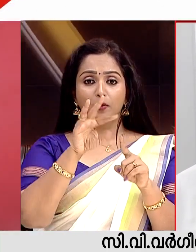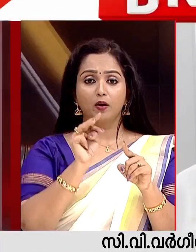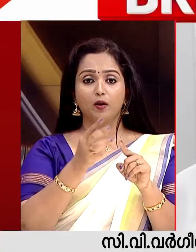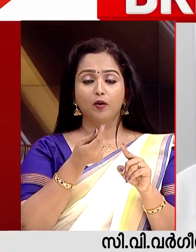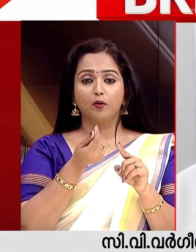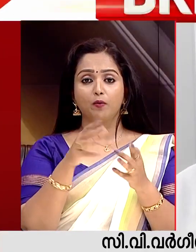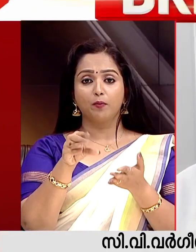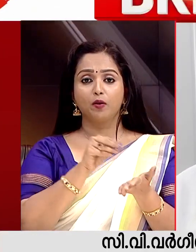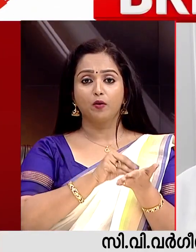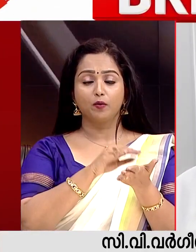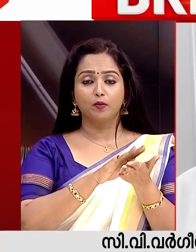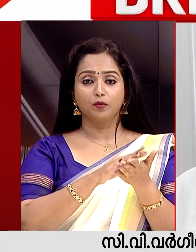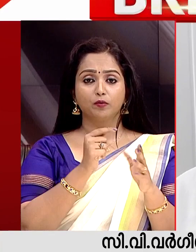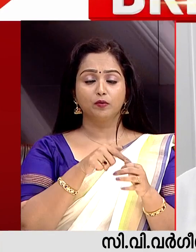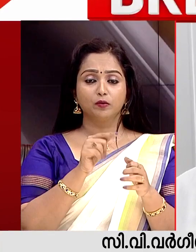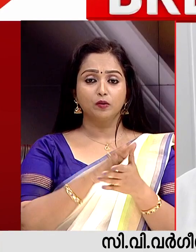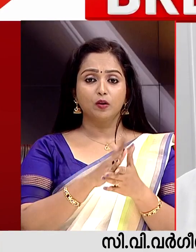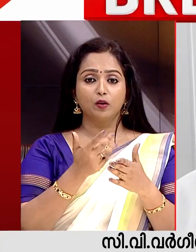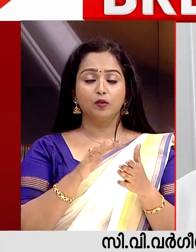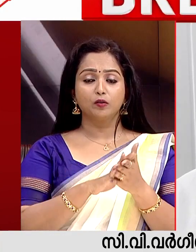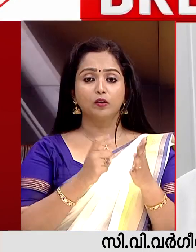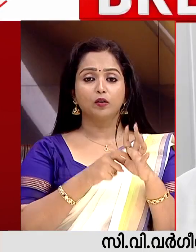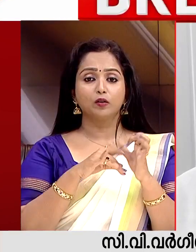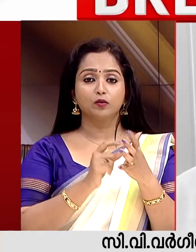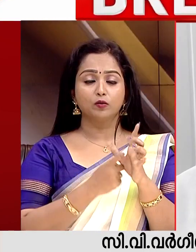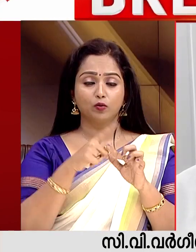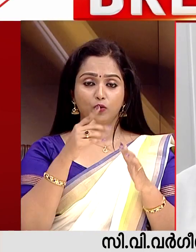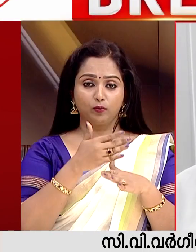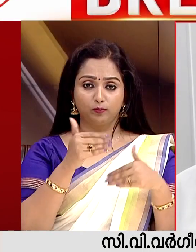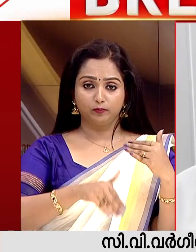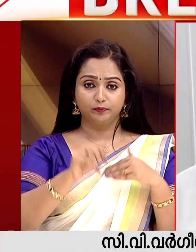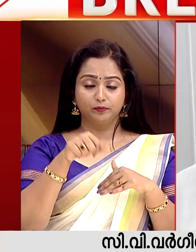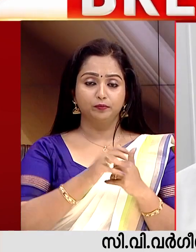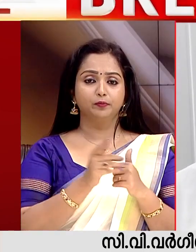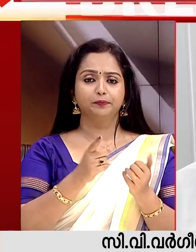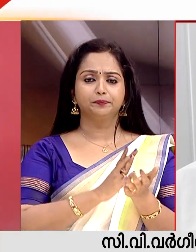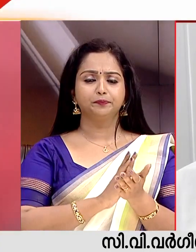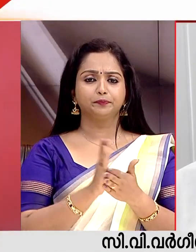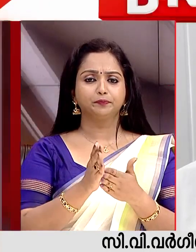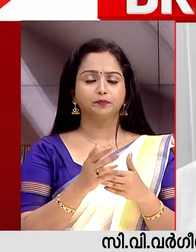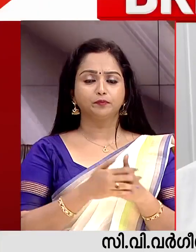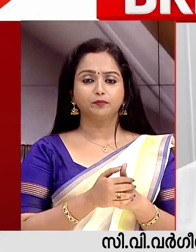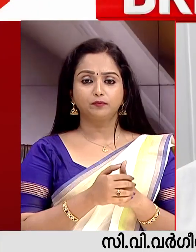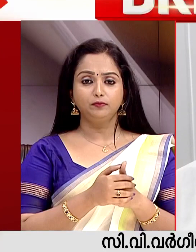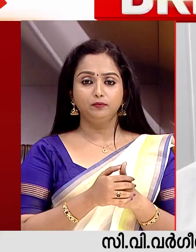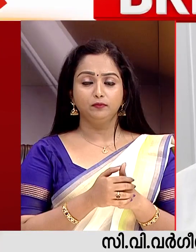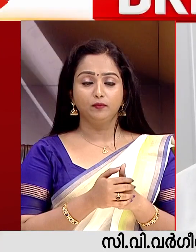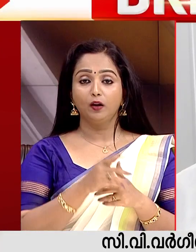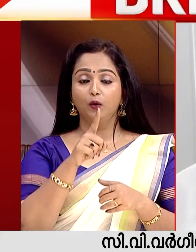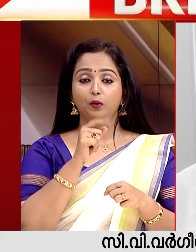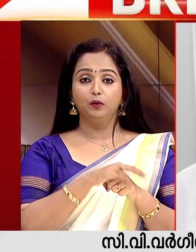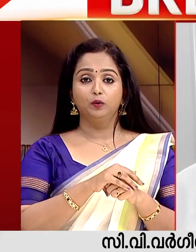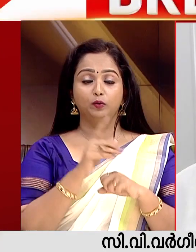നടത്തുന്ന സ്ഥാപനമായി അദ്ദേഹം പ്രവർത്തിച്ചുകൊണ്ടിരിക്കുകയാണ്. അപ്പം അങ്ങനെ പ്രവർത്തിച്ചുകൊണ്ടിരിക്കുന്ന ഒരു